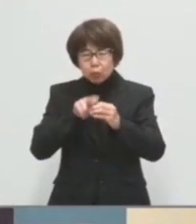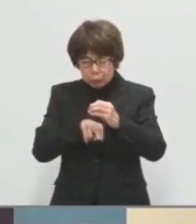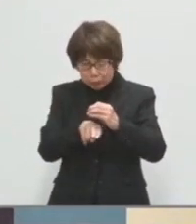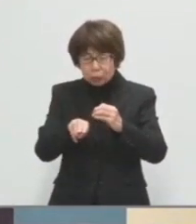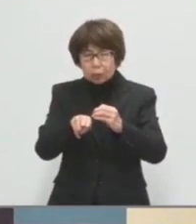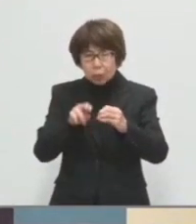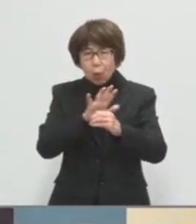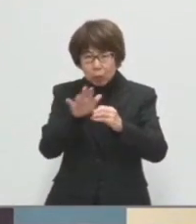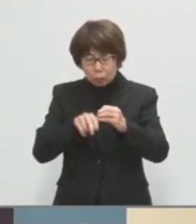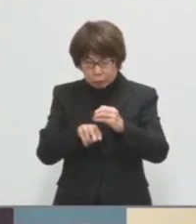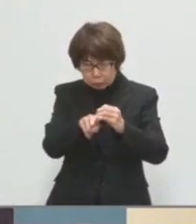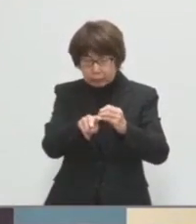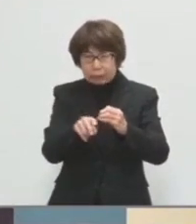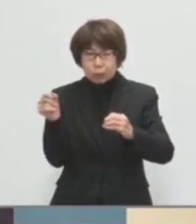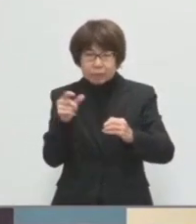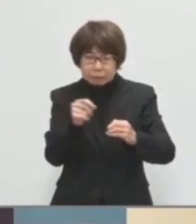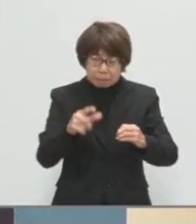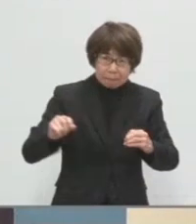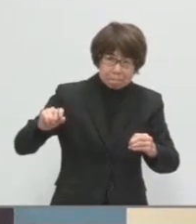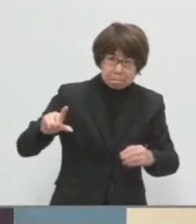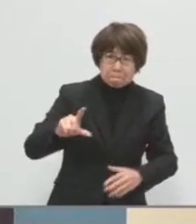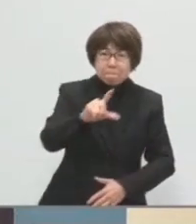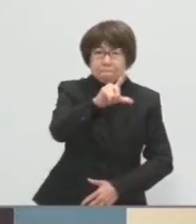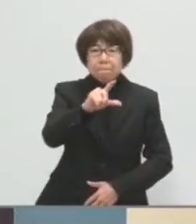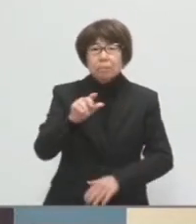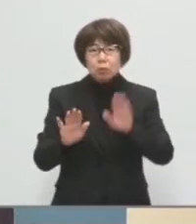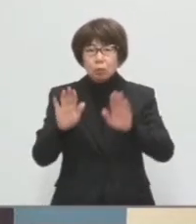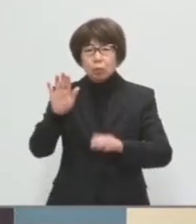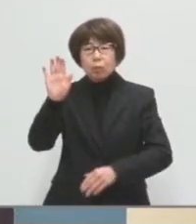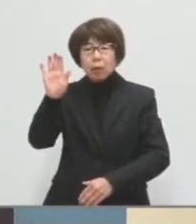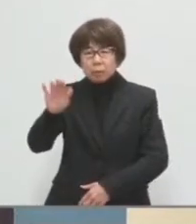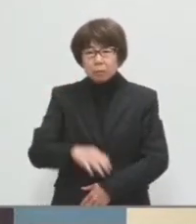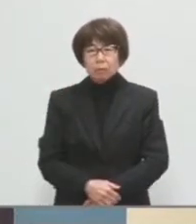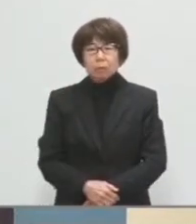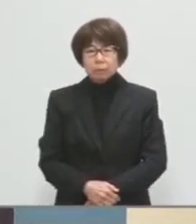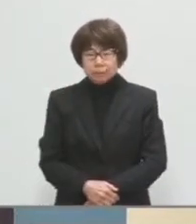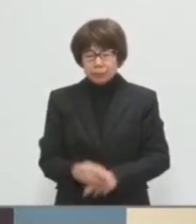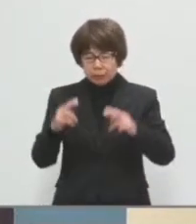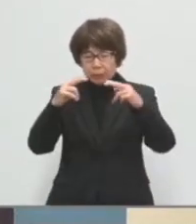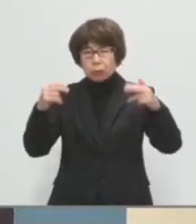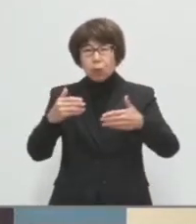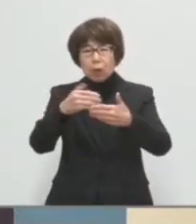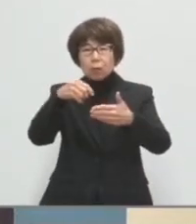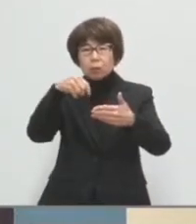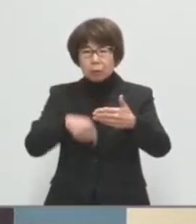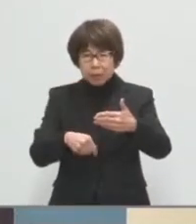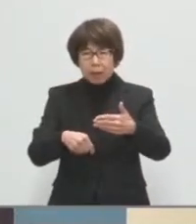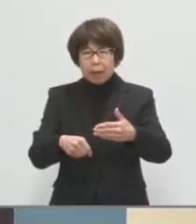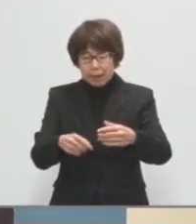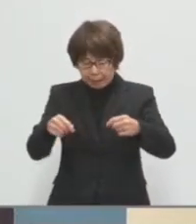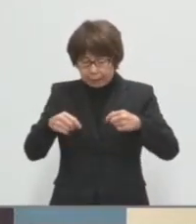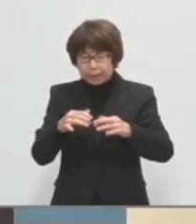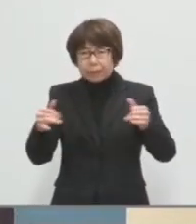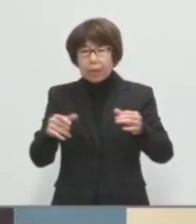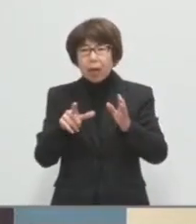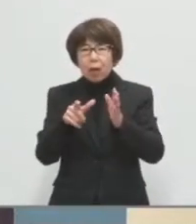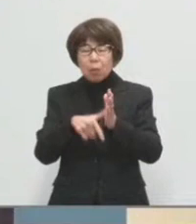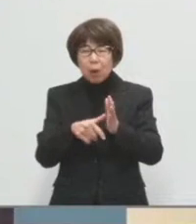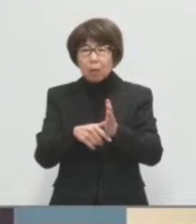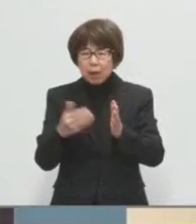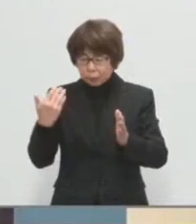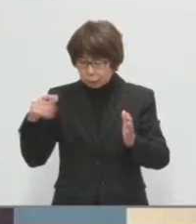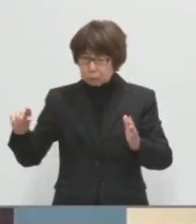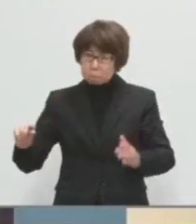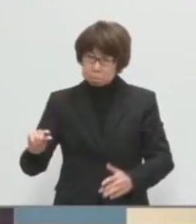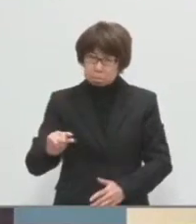にないスピードで急速に増加しております本件におきましても完成車は長らく1ケタ台で